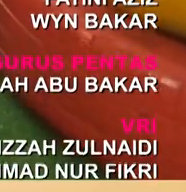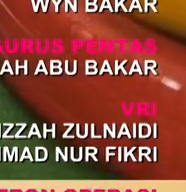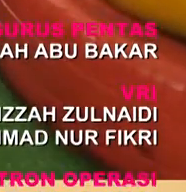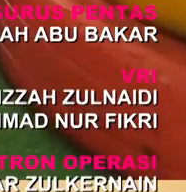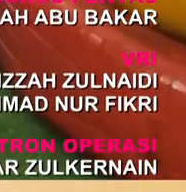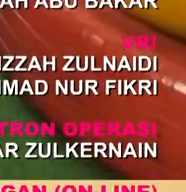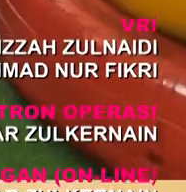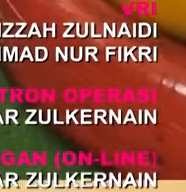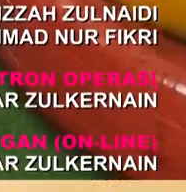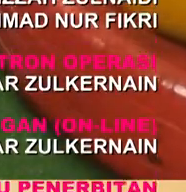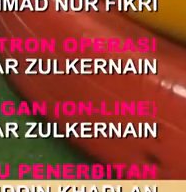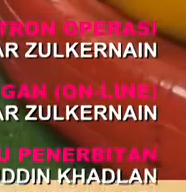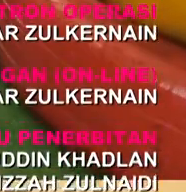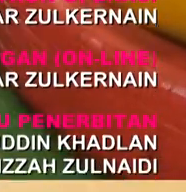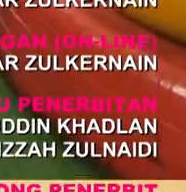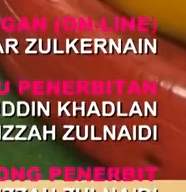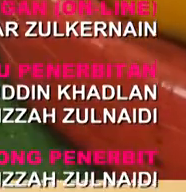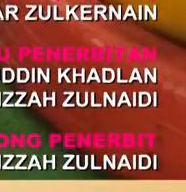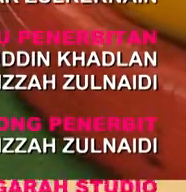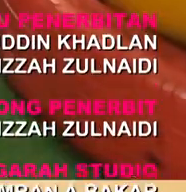ada berapa kelas